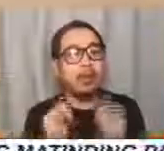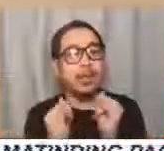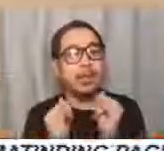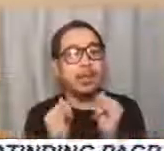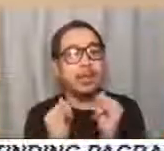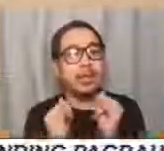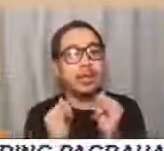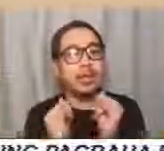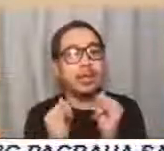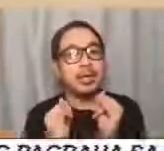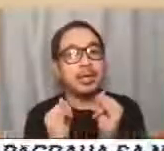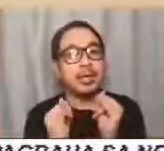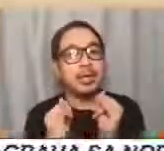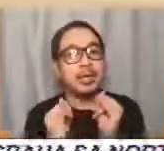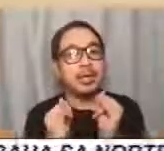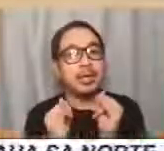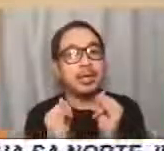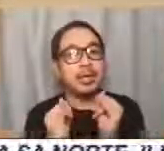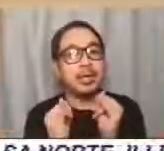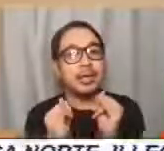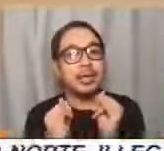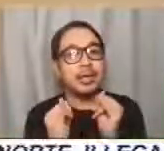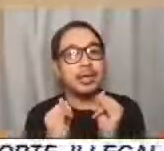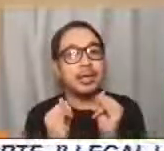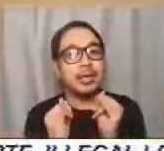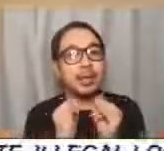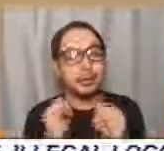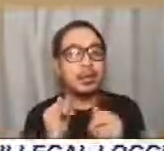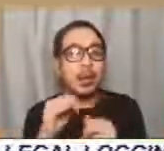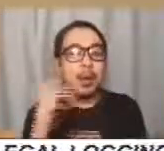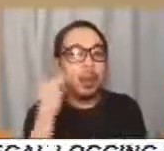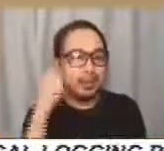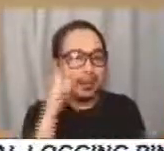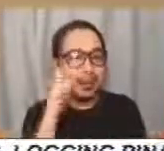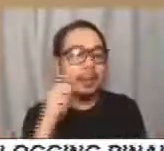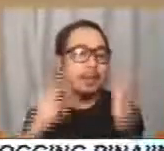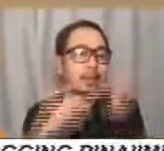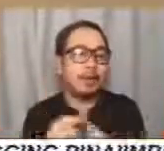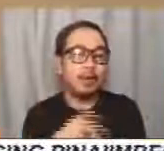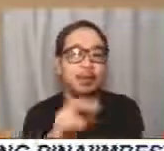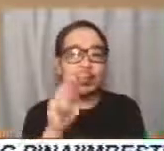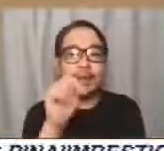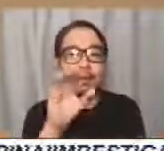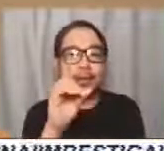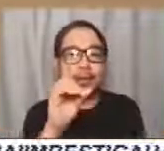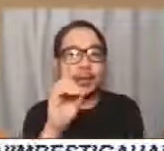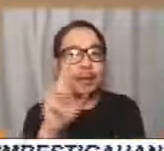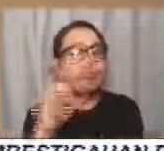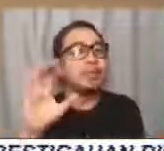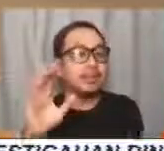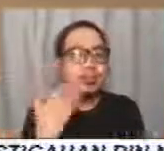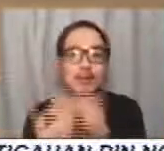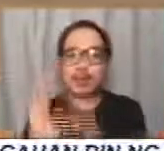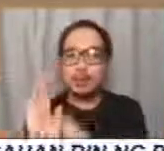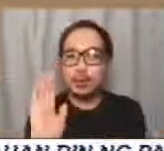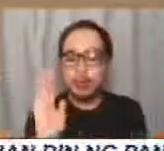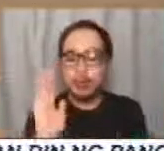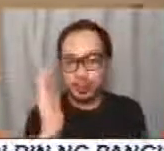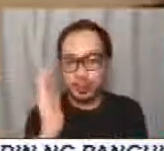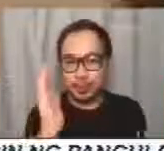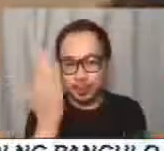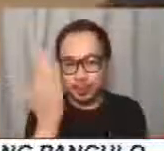to 69. Pero for verification pa po, itong mga detalye na ito. Pinakamataas po na count natin